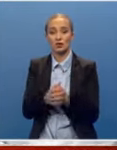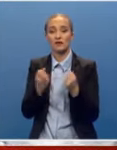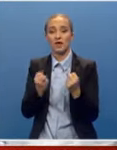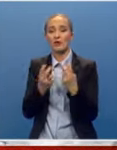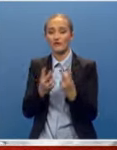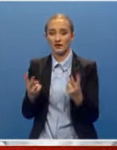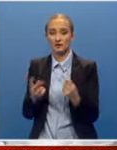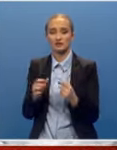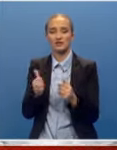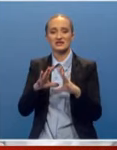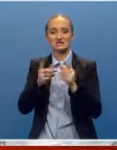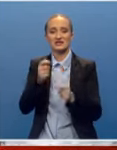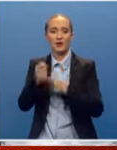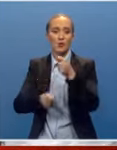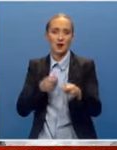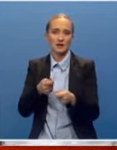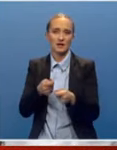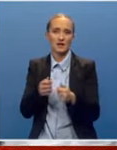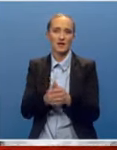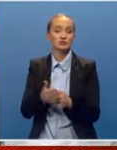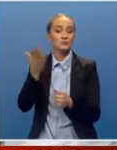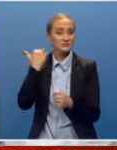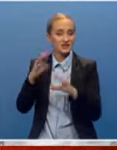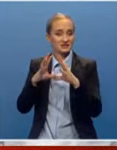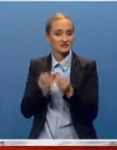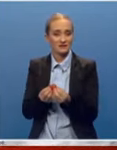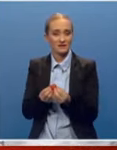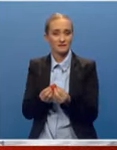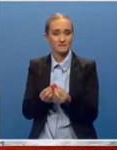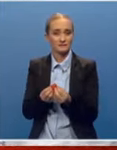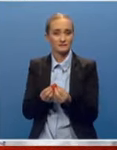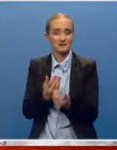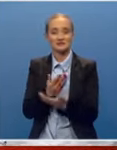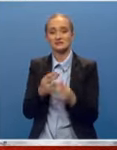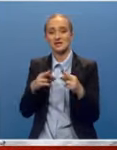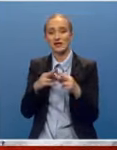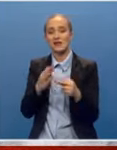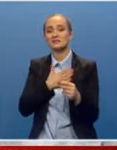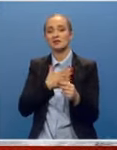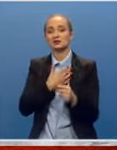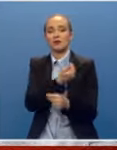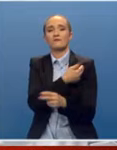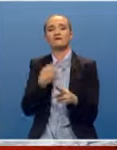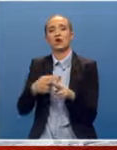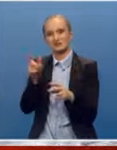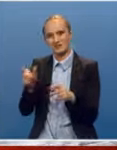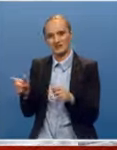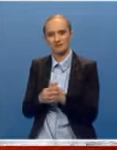jako važno jer sva ta ulaganja su pre svega za naše pacijente koji